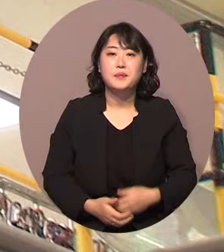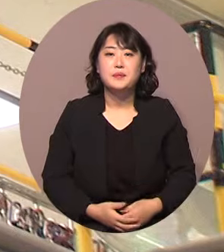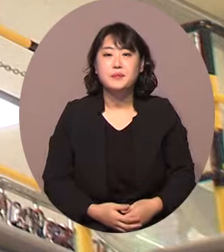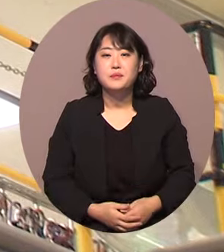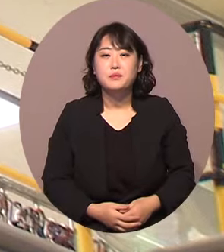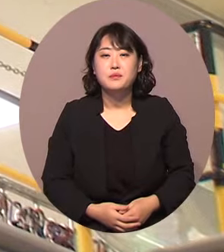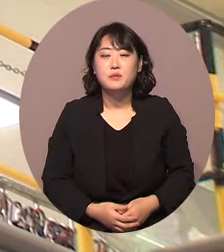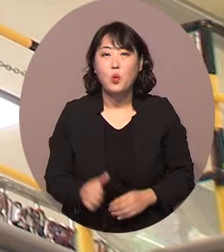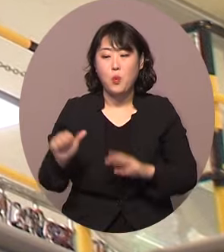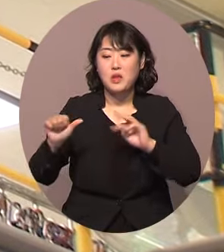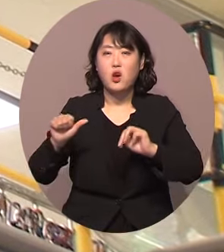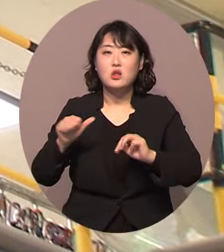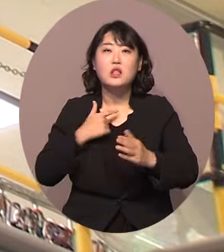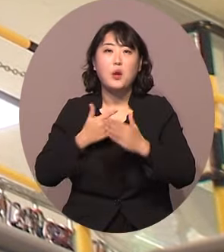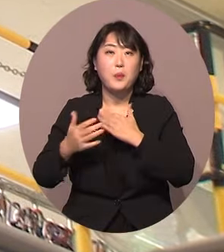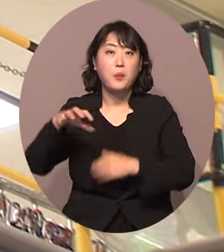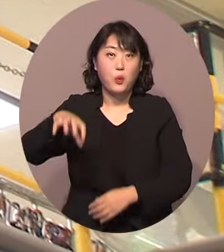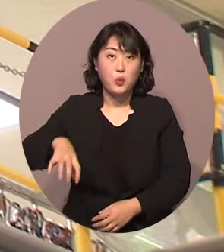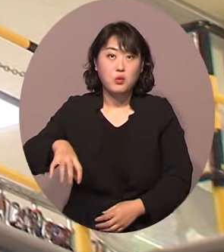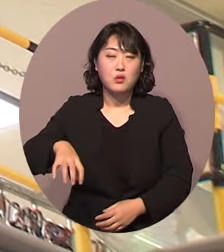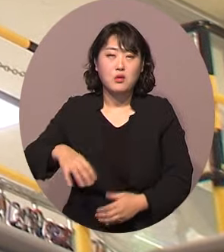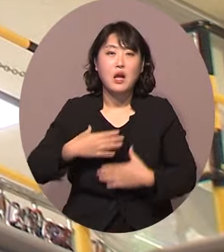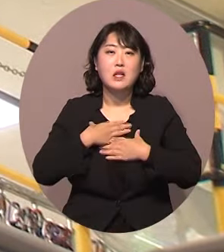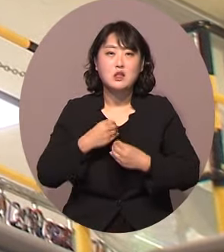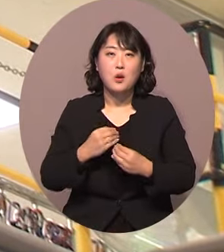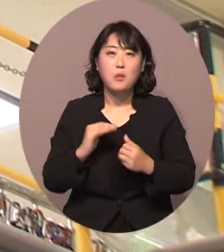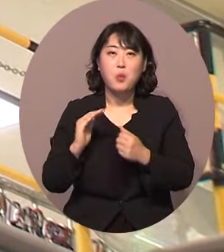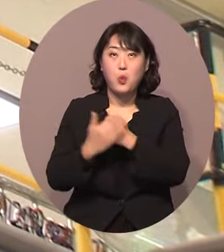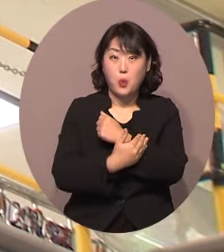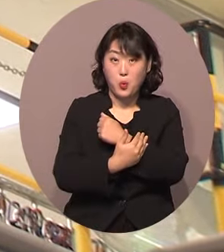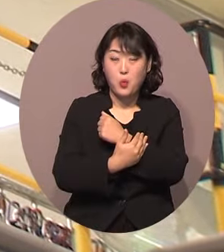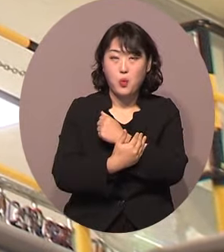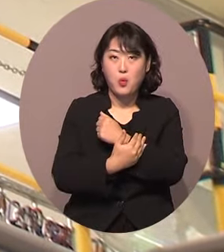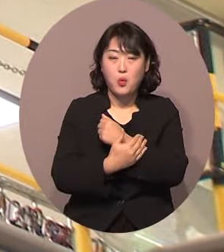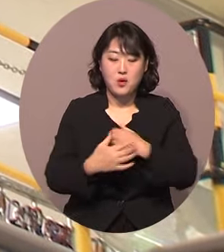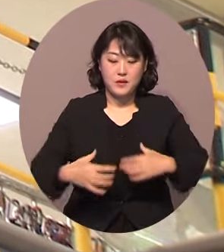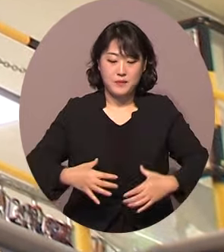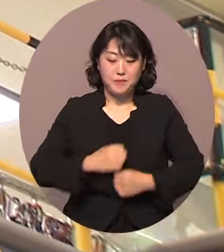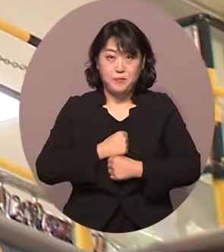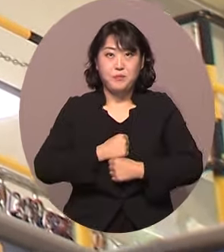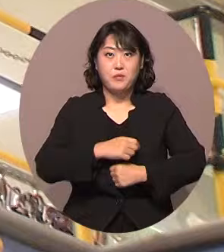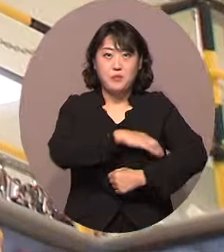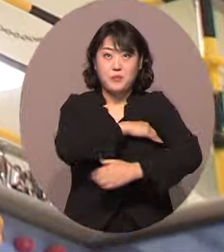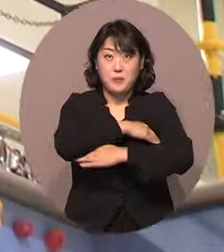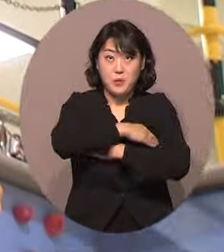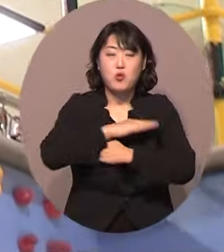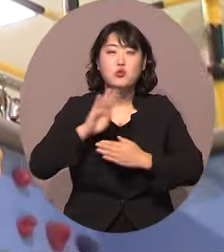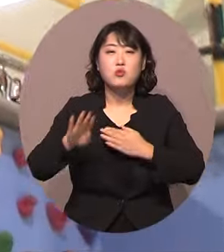완강기 체험장인 안전 보호대를 착용하고 제가 직접 내려가